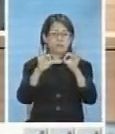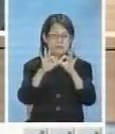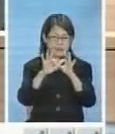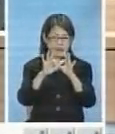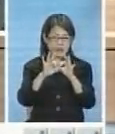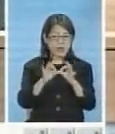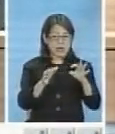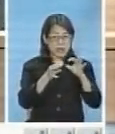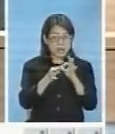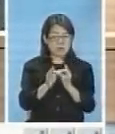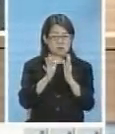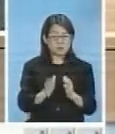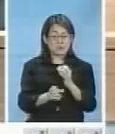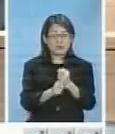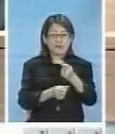เป็นพื้นฐานของเกษตรกร